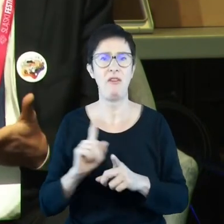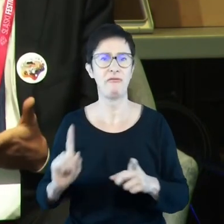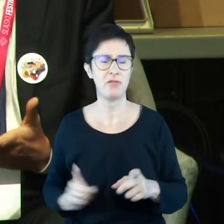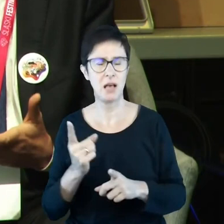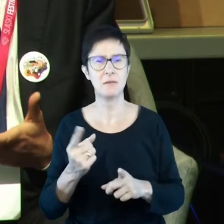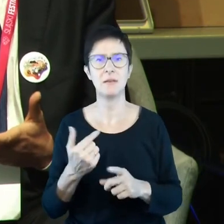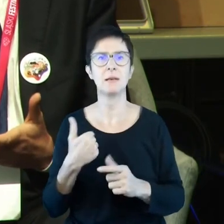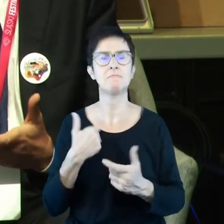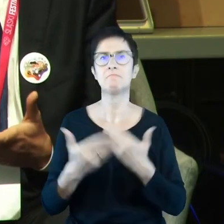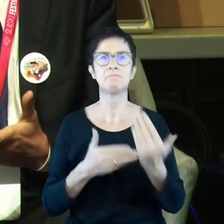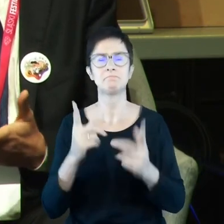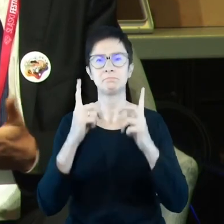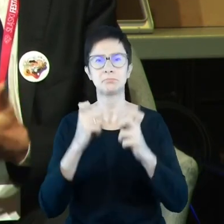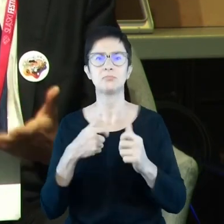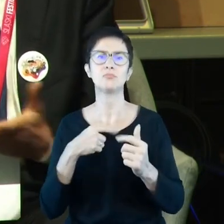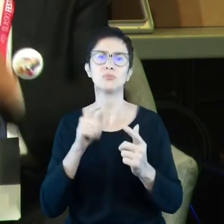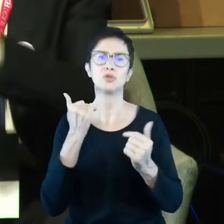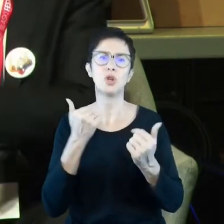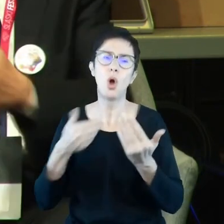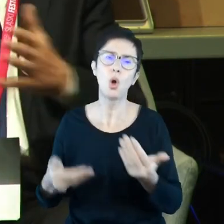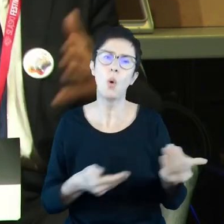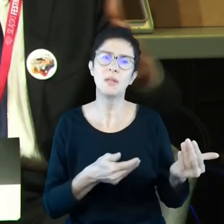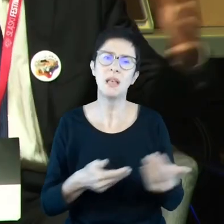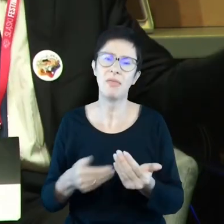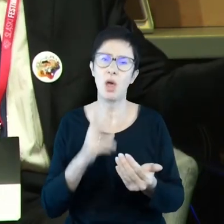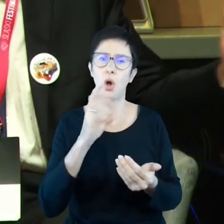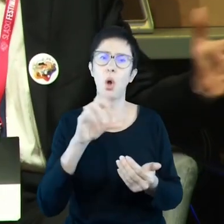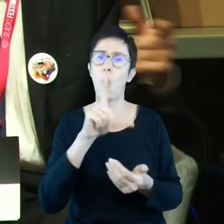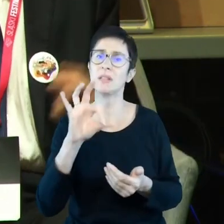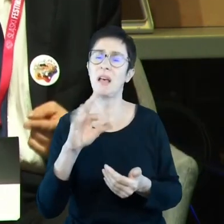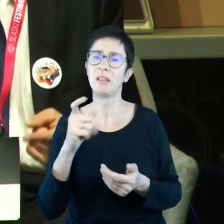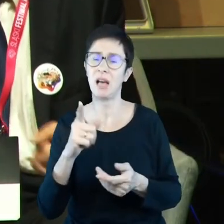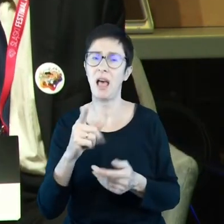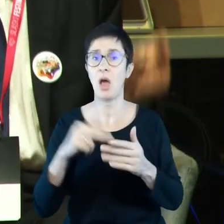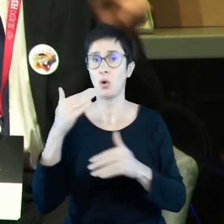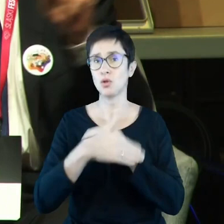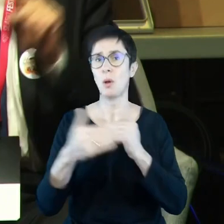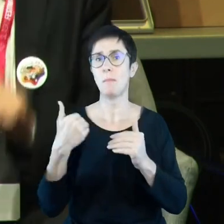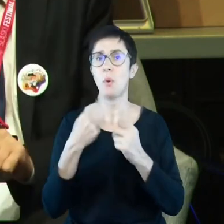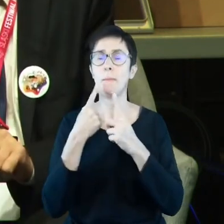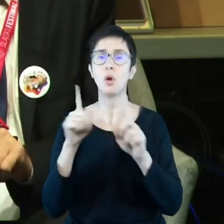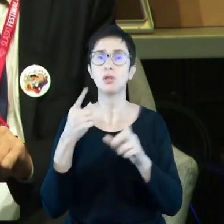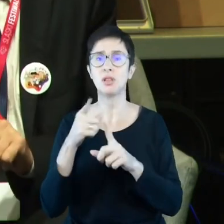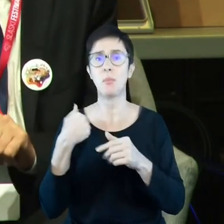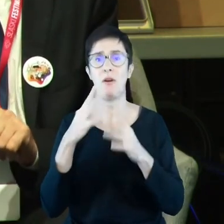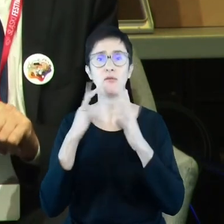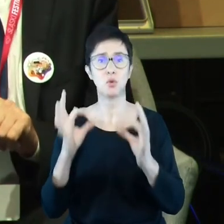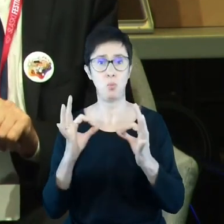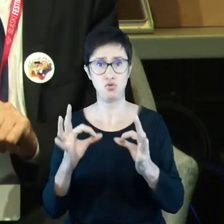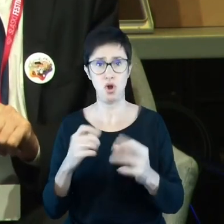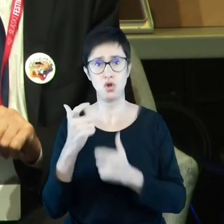cały pomysł miał skończyć się cyklem pieśni, które miały być współcześnie